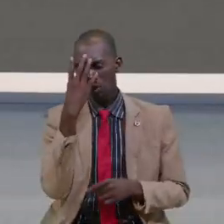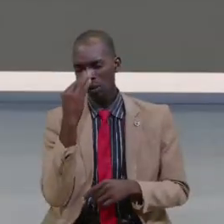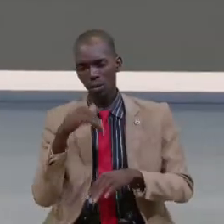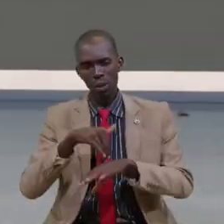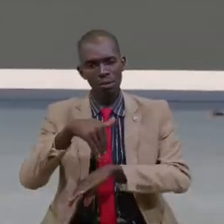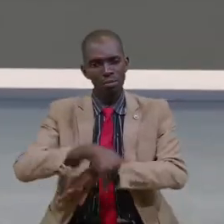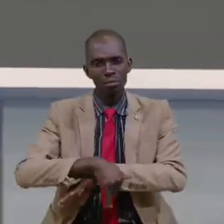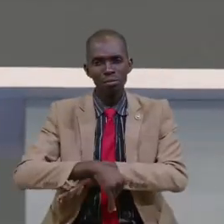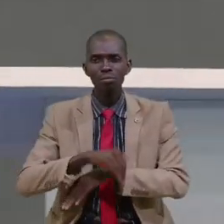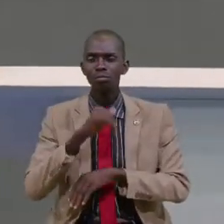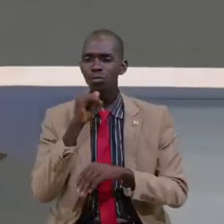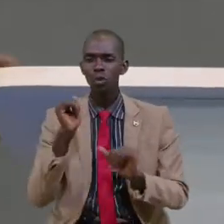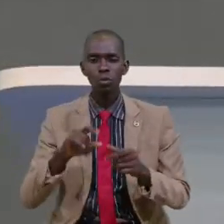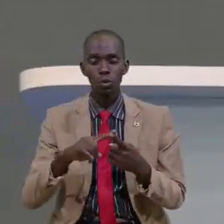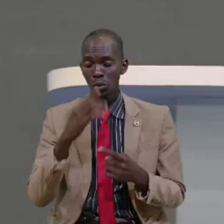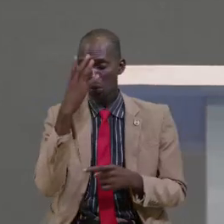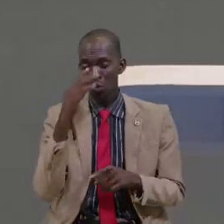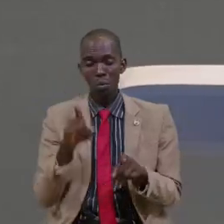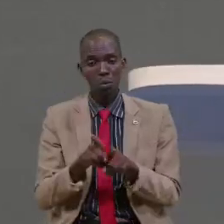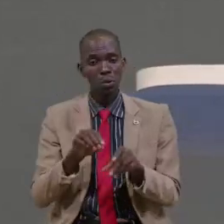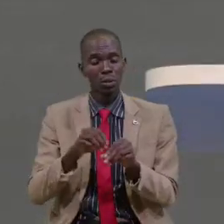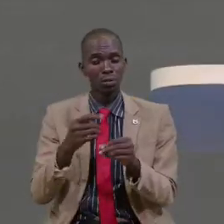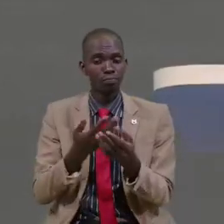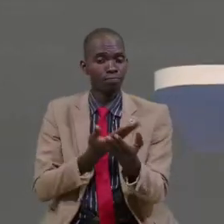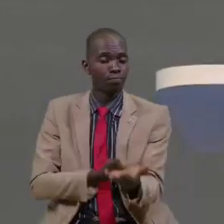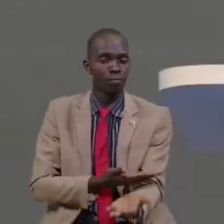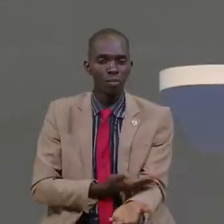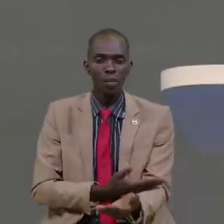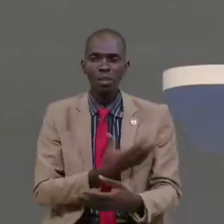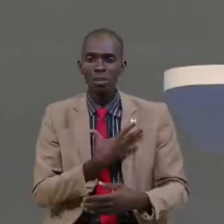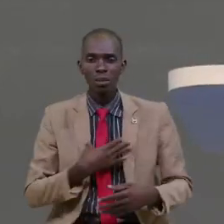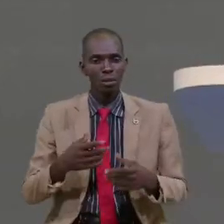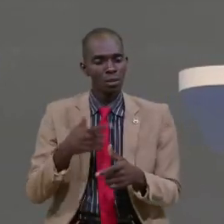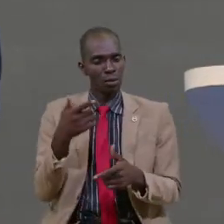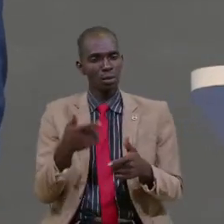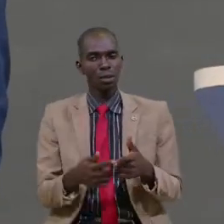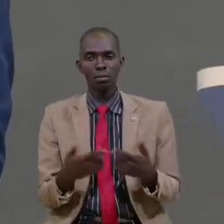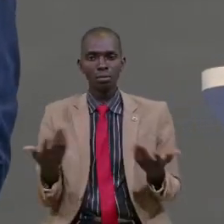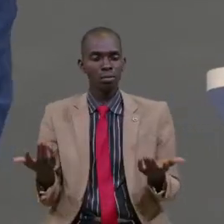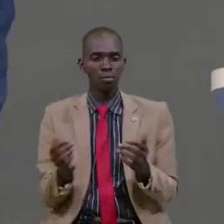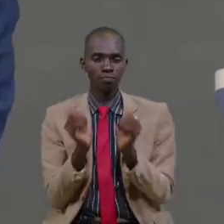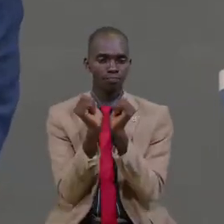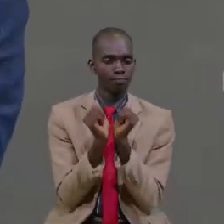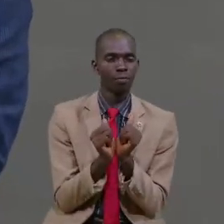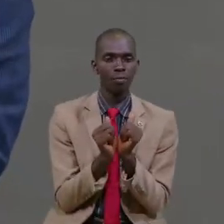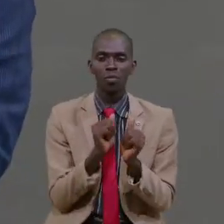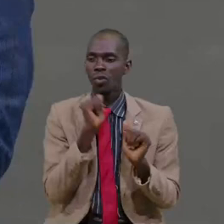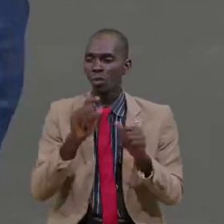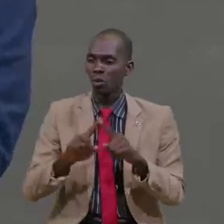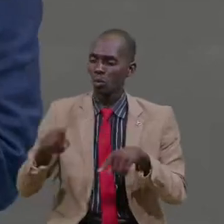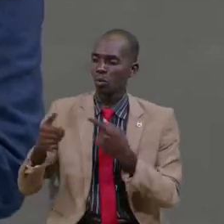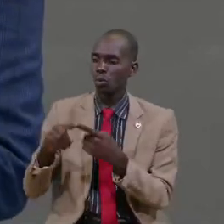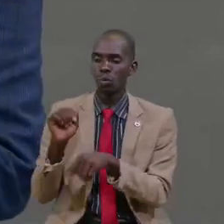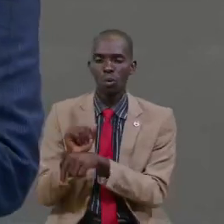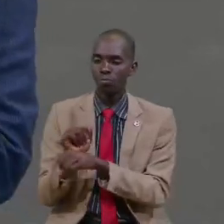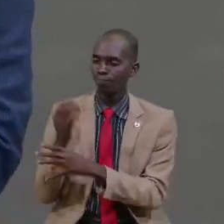la nuit. Il n'arrivait pas à dormir même dans la journée. Mais la captivité, il n'arrivait pas à le